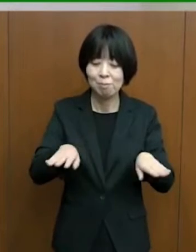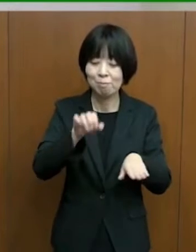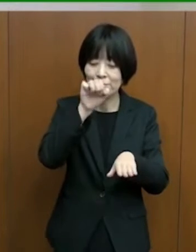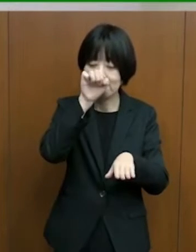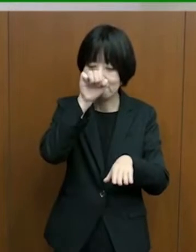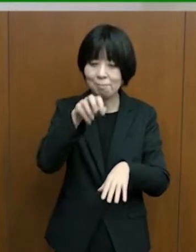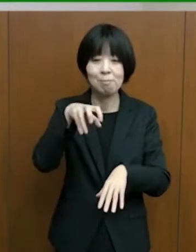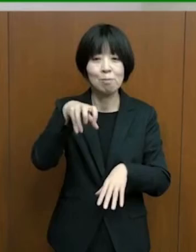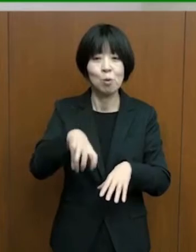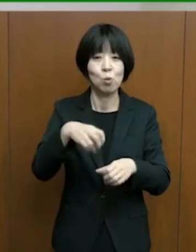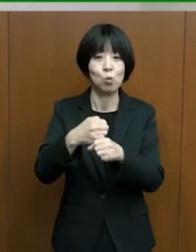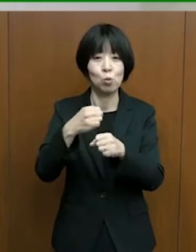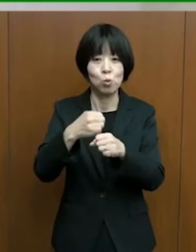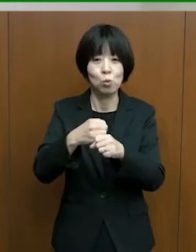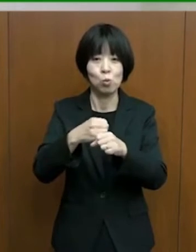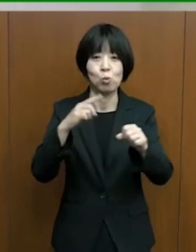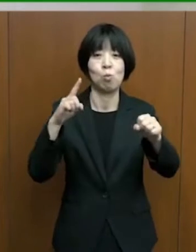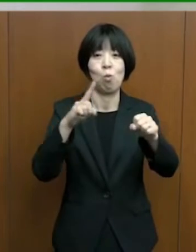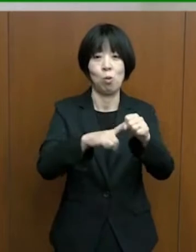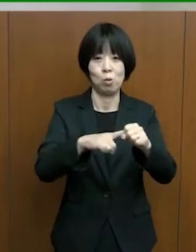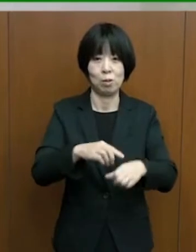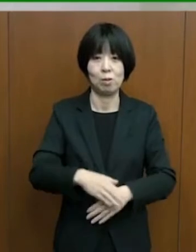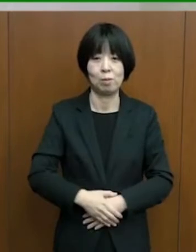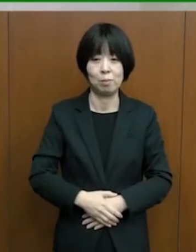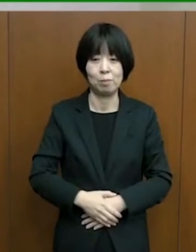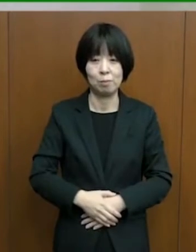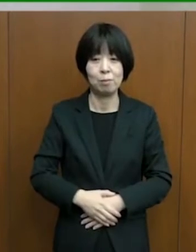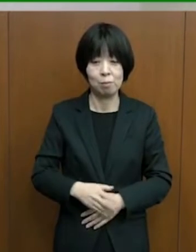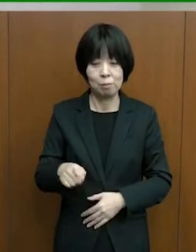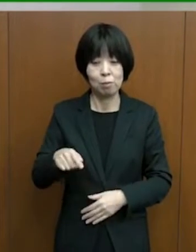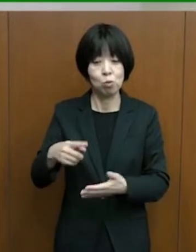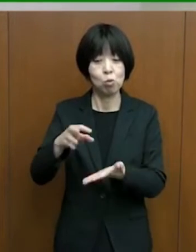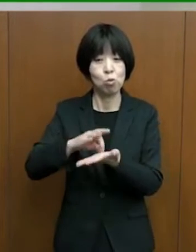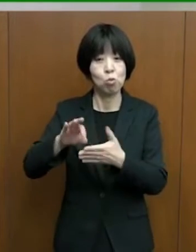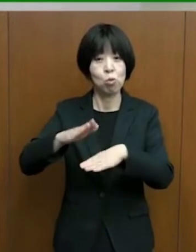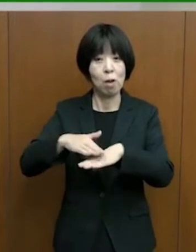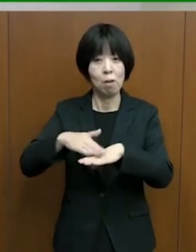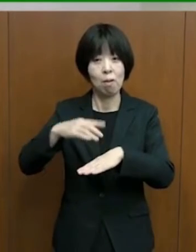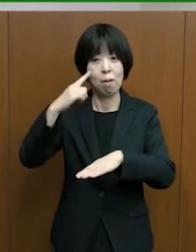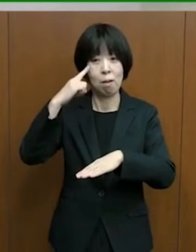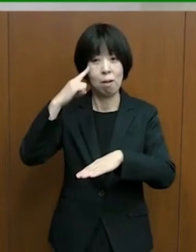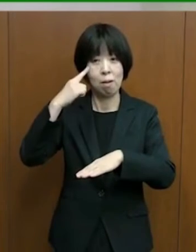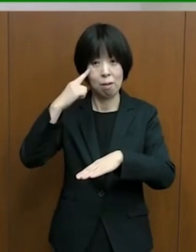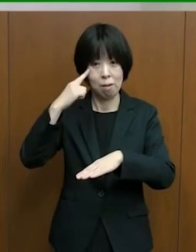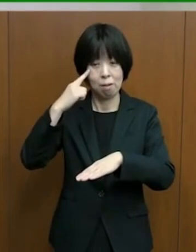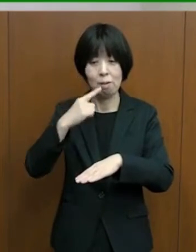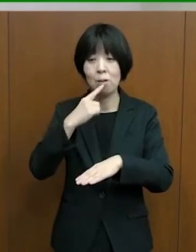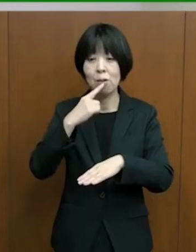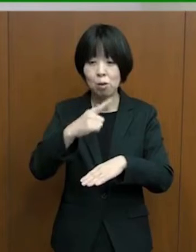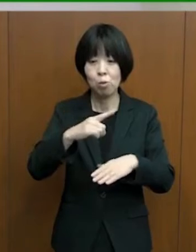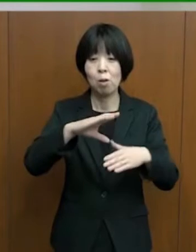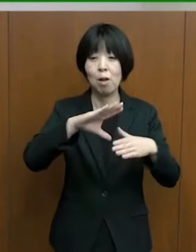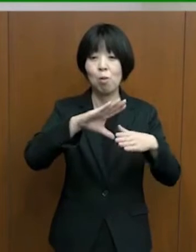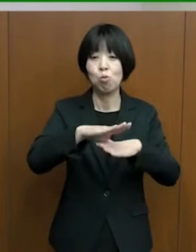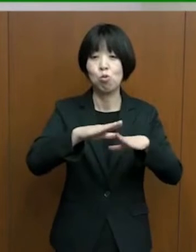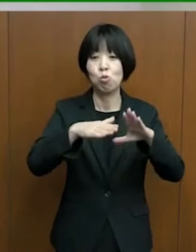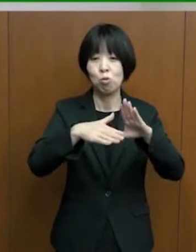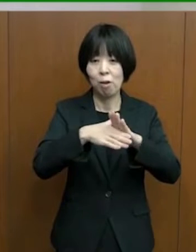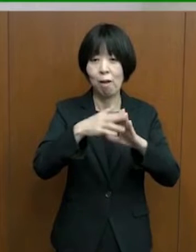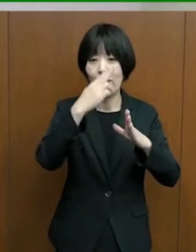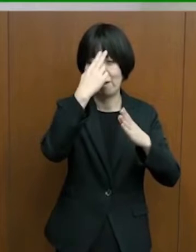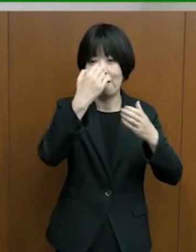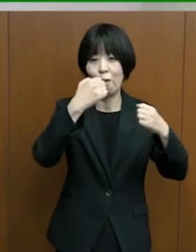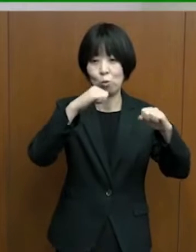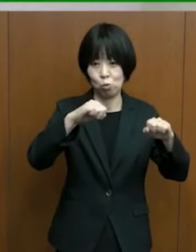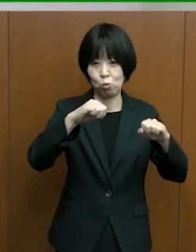指す方向性としています。利活用の考え方といたしましては、文化芸術機